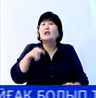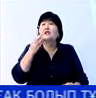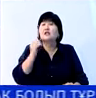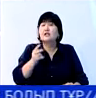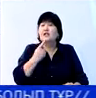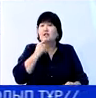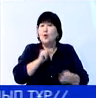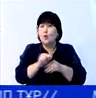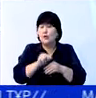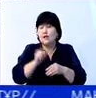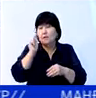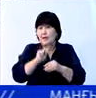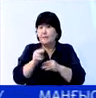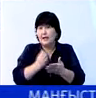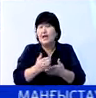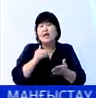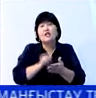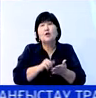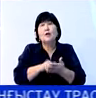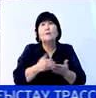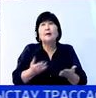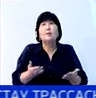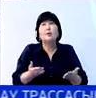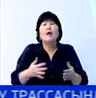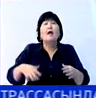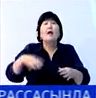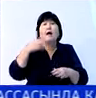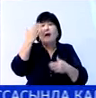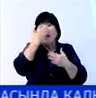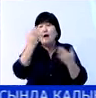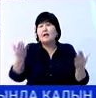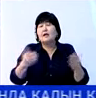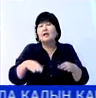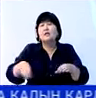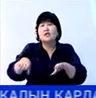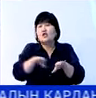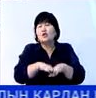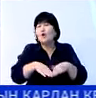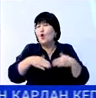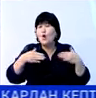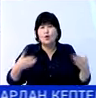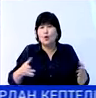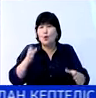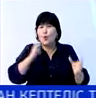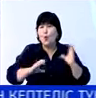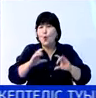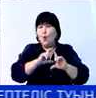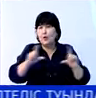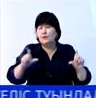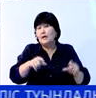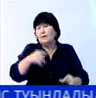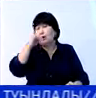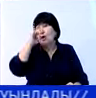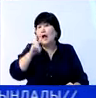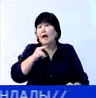оқытылады, білім беріледі. Себебі бұл халықаралық деңгейдегі үлкен университет болып саналады